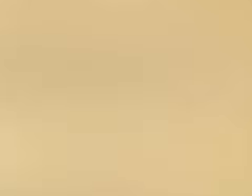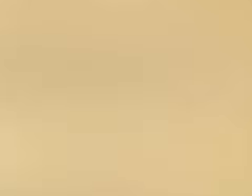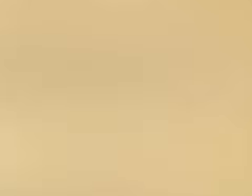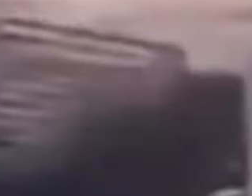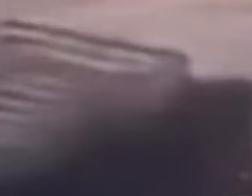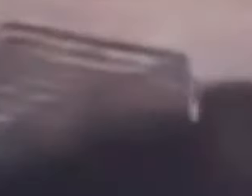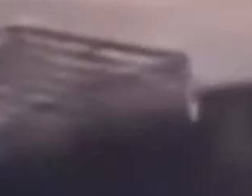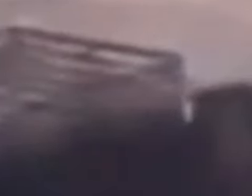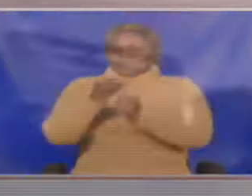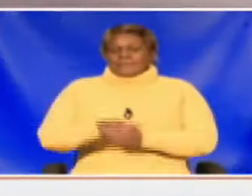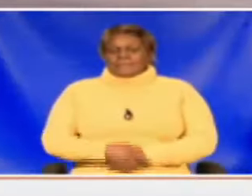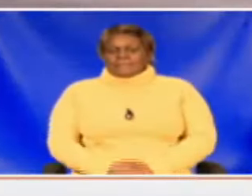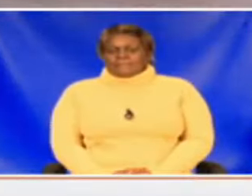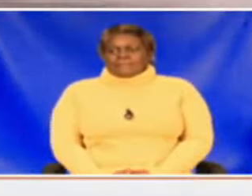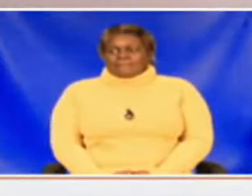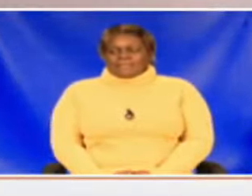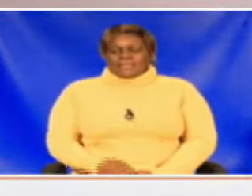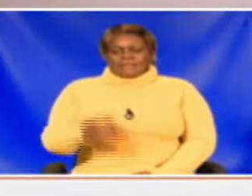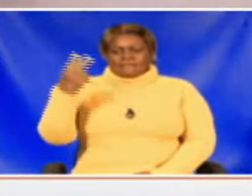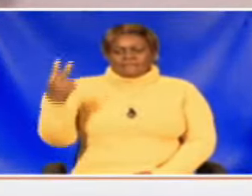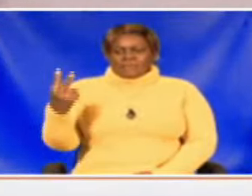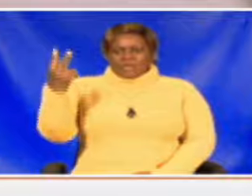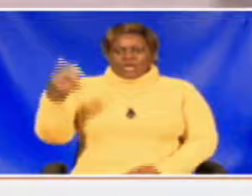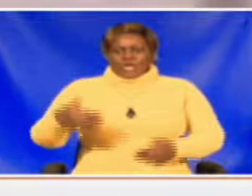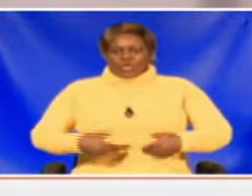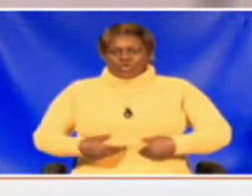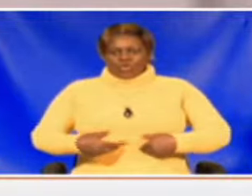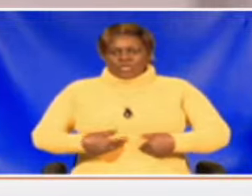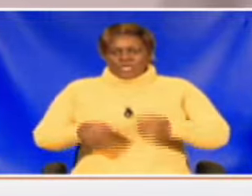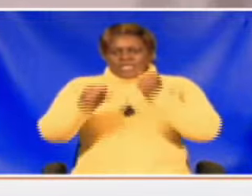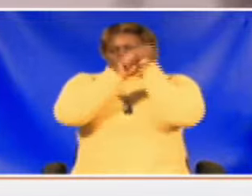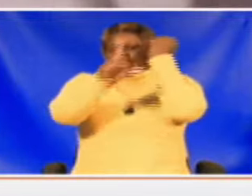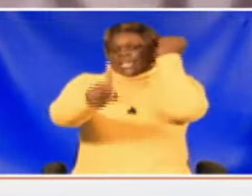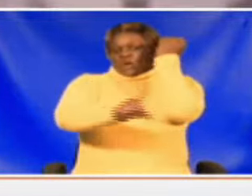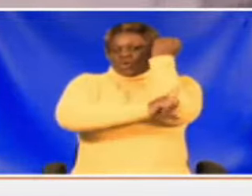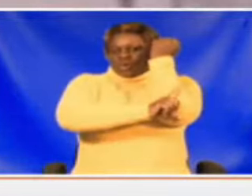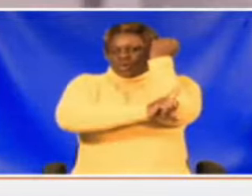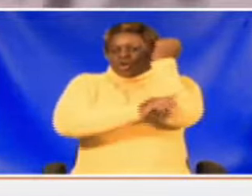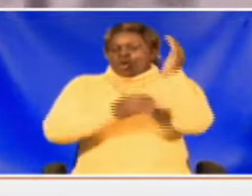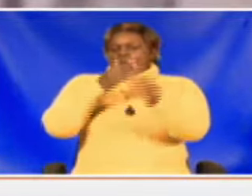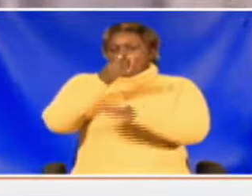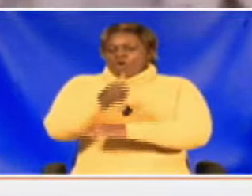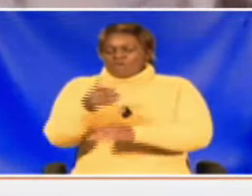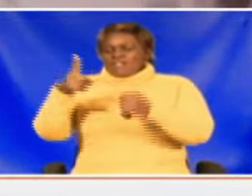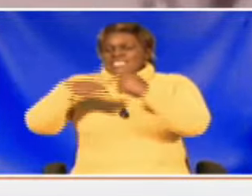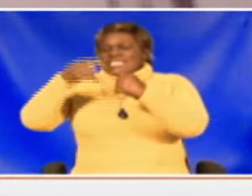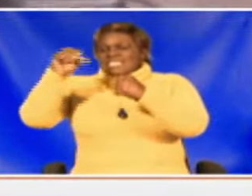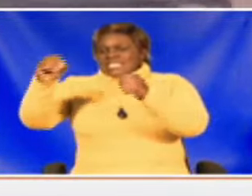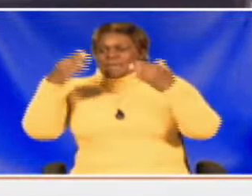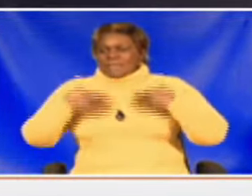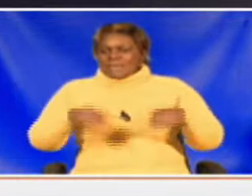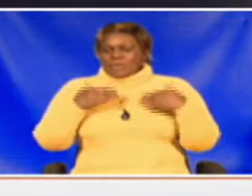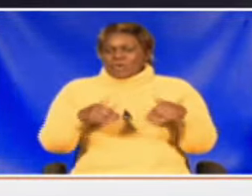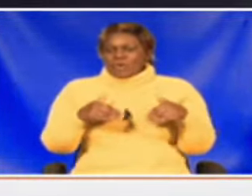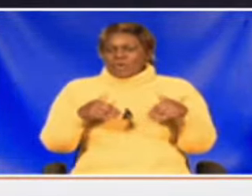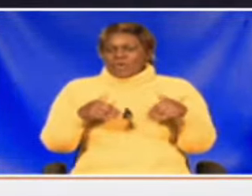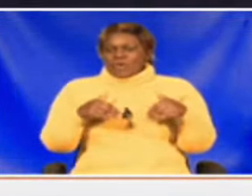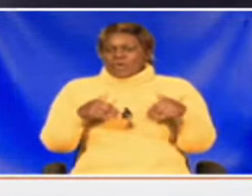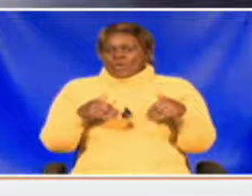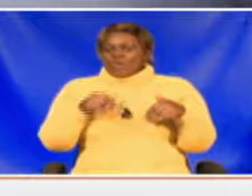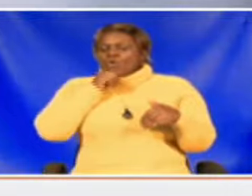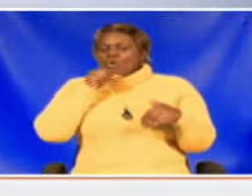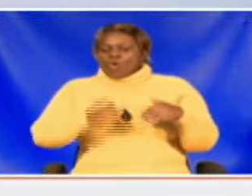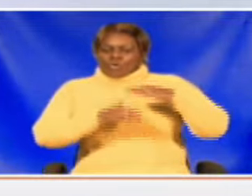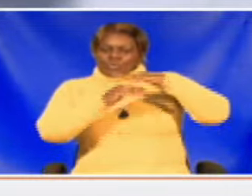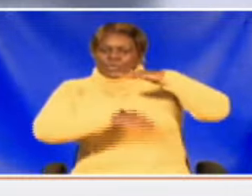Agosti 10. Mwezi Februari mwaka huu, vijana nchini Senegal, ambako zaidi ya 60% ya watu nchini humo ni wa umri